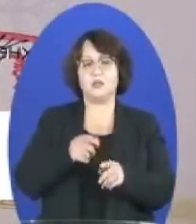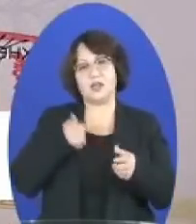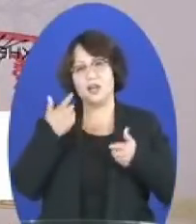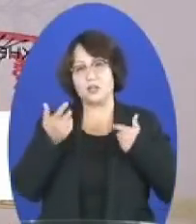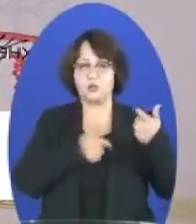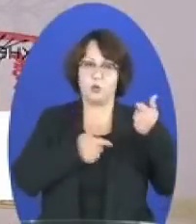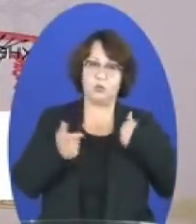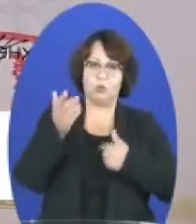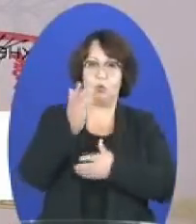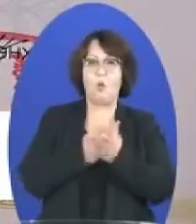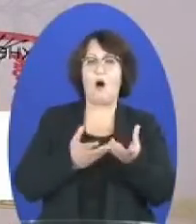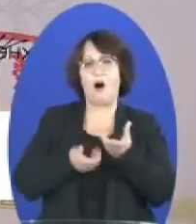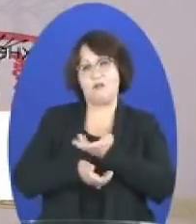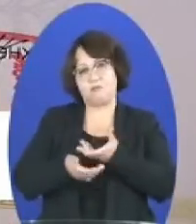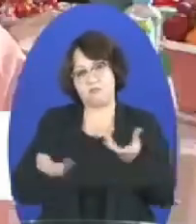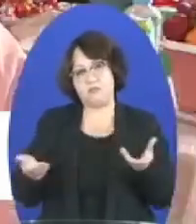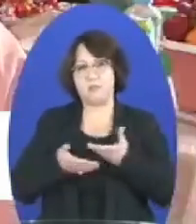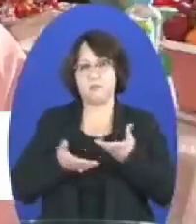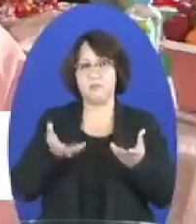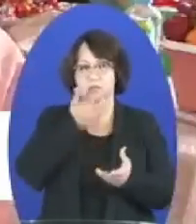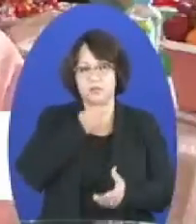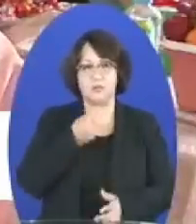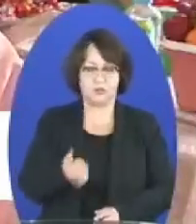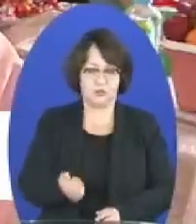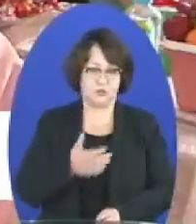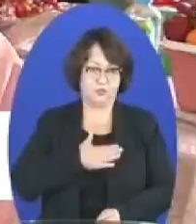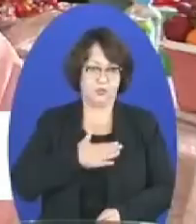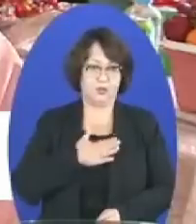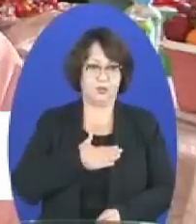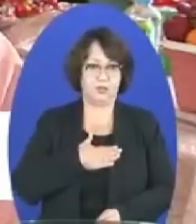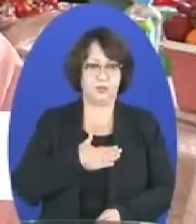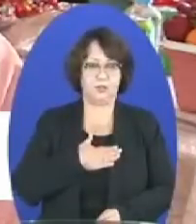хуваалцал сайхан байна дөө. Миний одоо